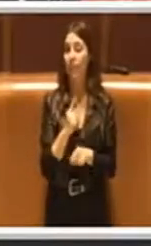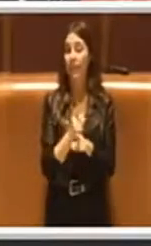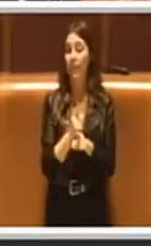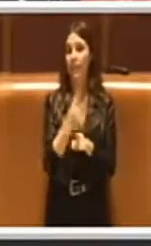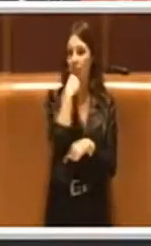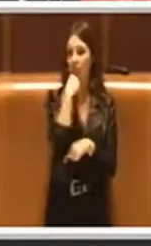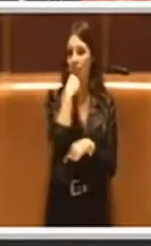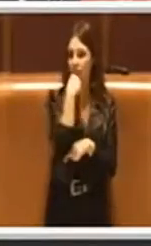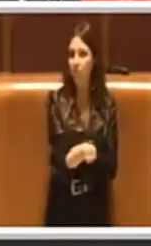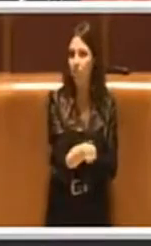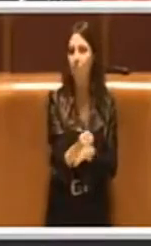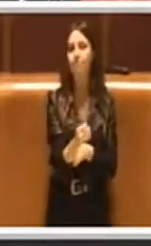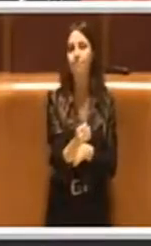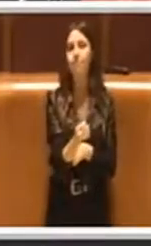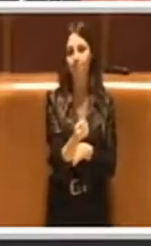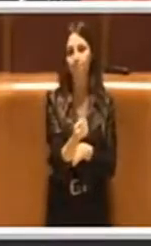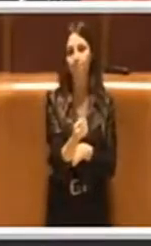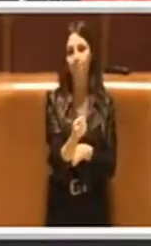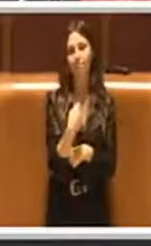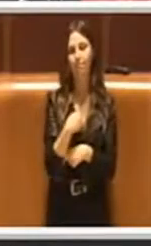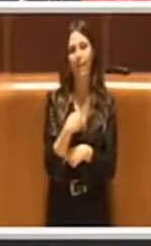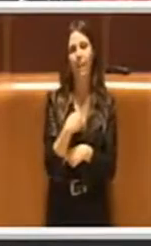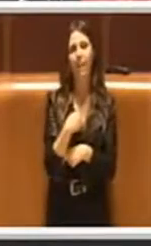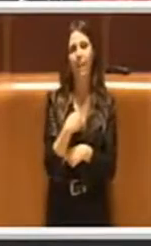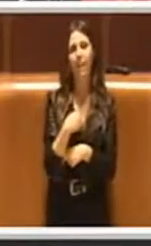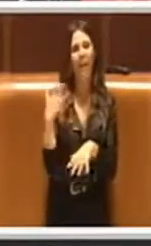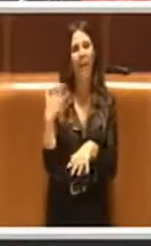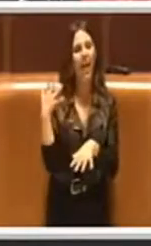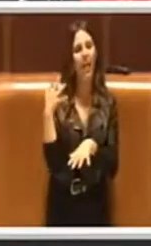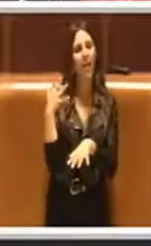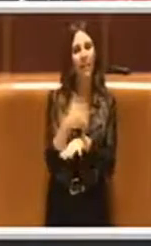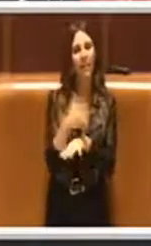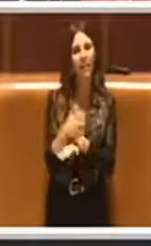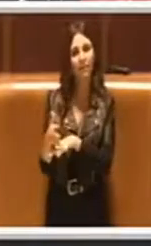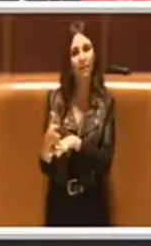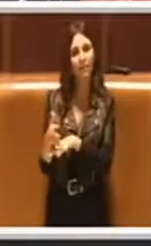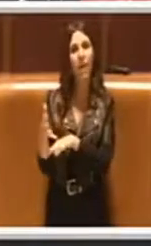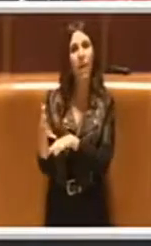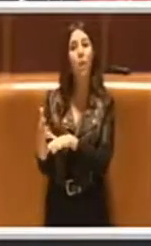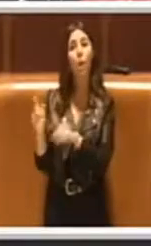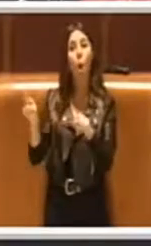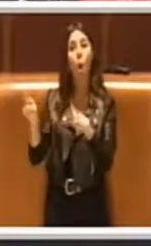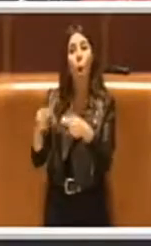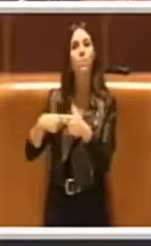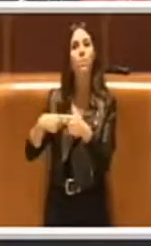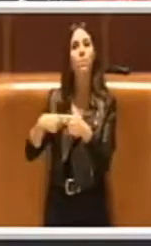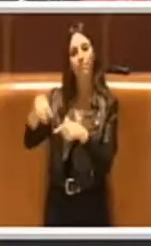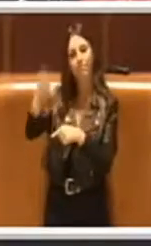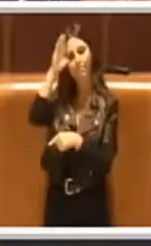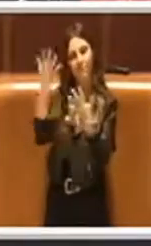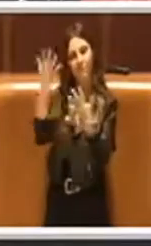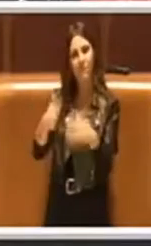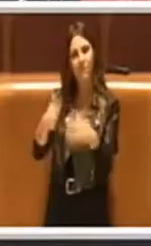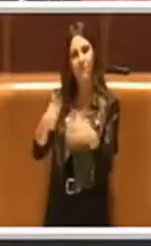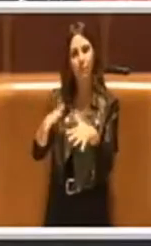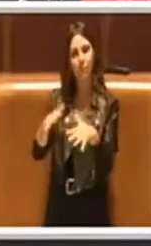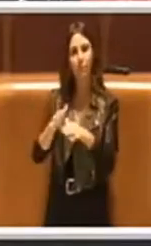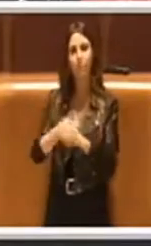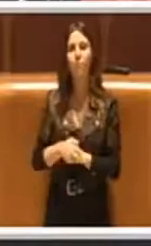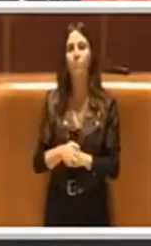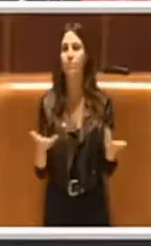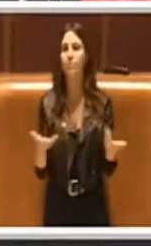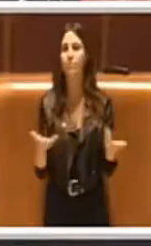ho ascoltato gli interventi delle opposizioni e vedo